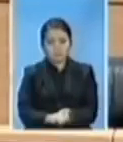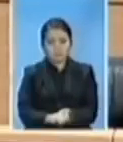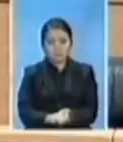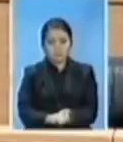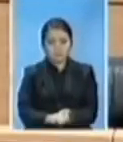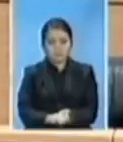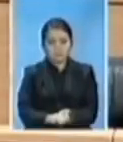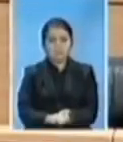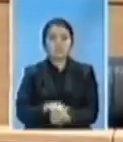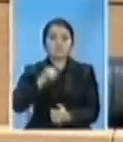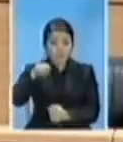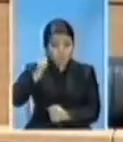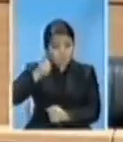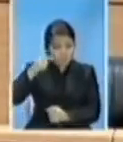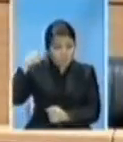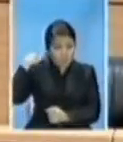วันนี้สนธิจริงไหมครับ